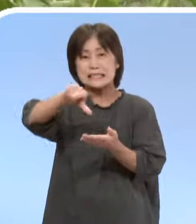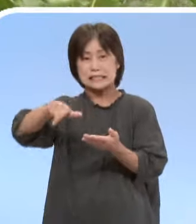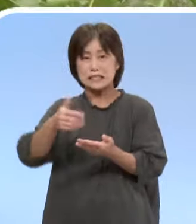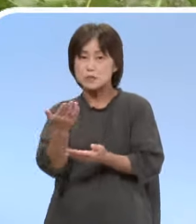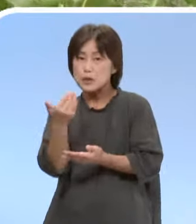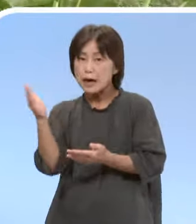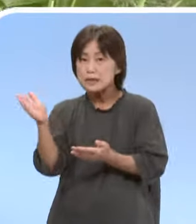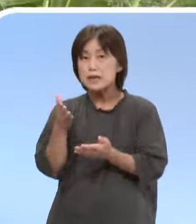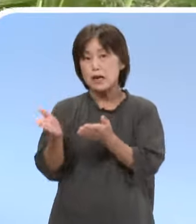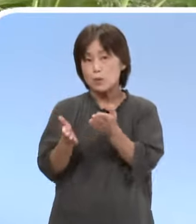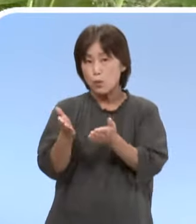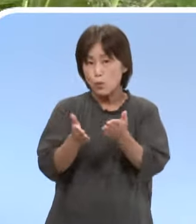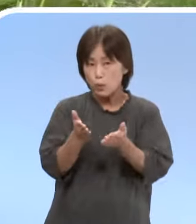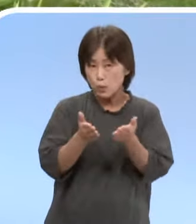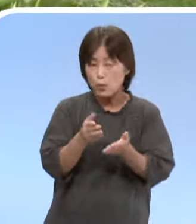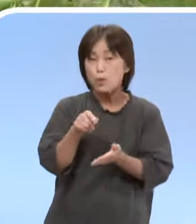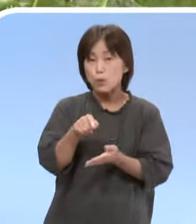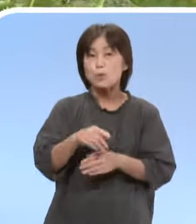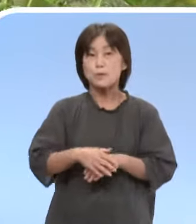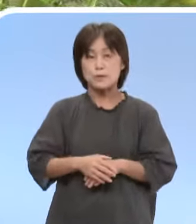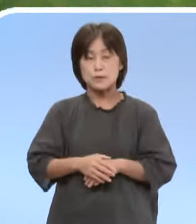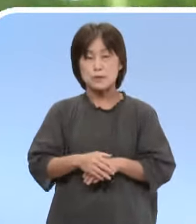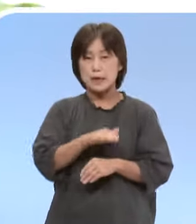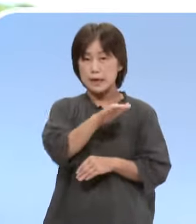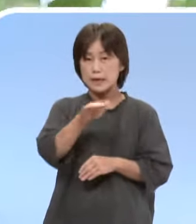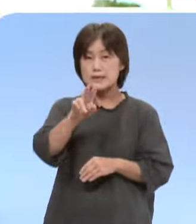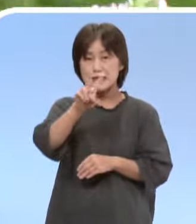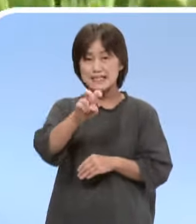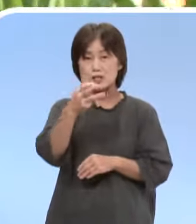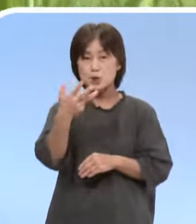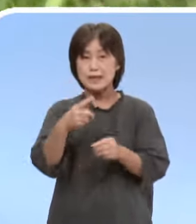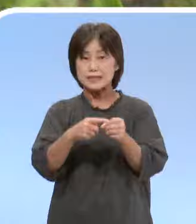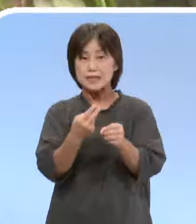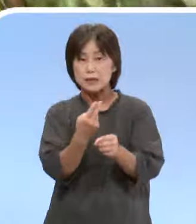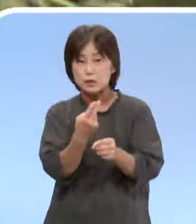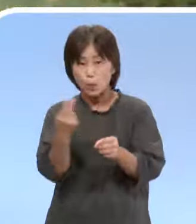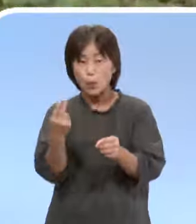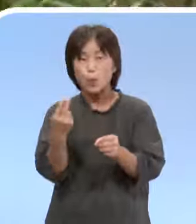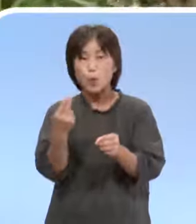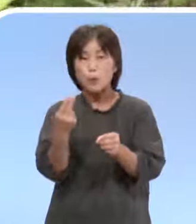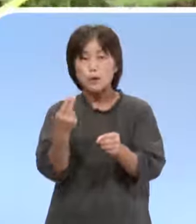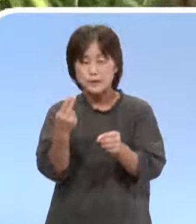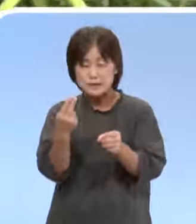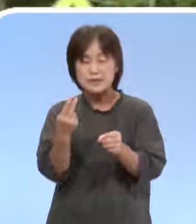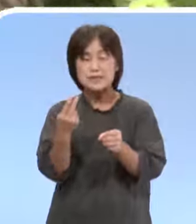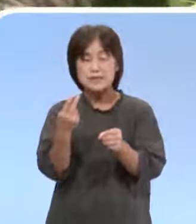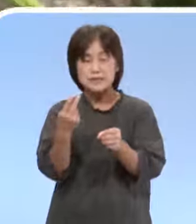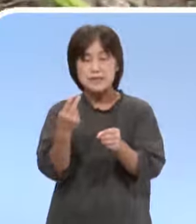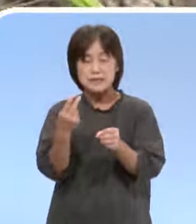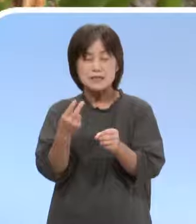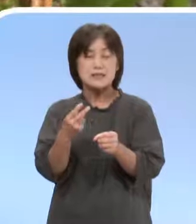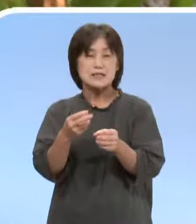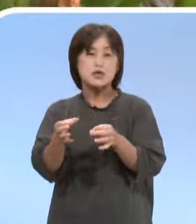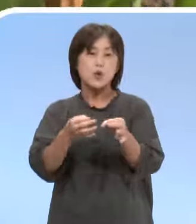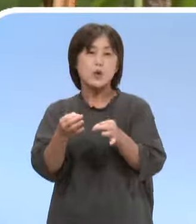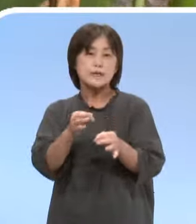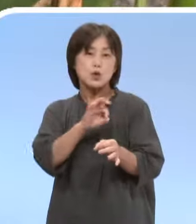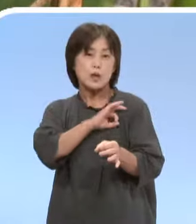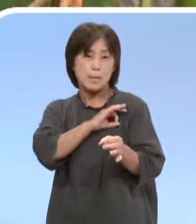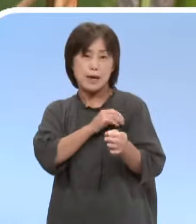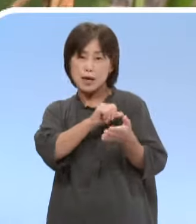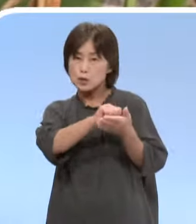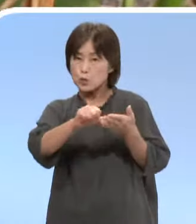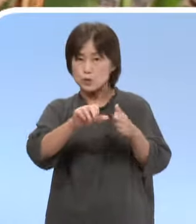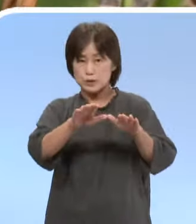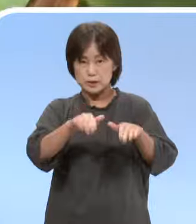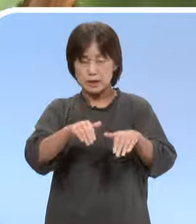地域で昔から作られてきたって言われている里芋です。平成28年度に絹里芋と商標登録いたしまして、販売